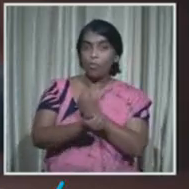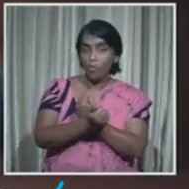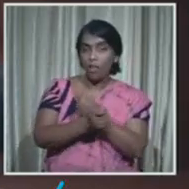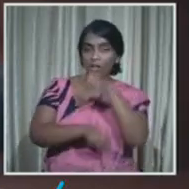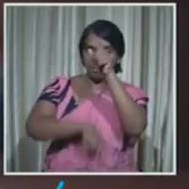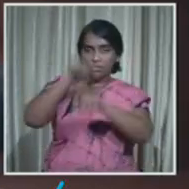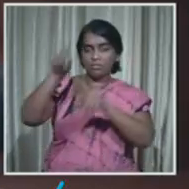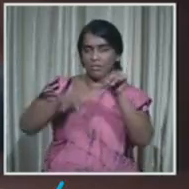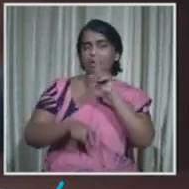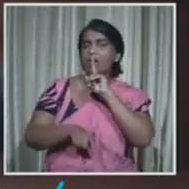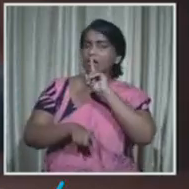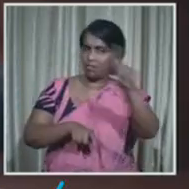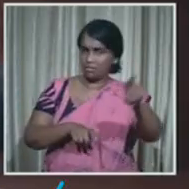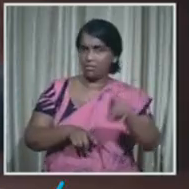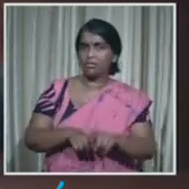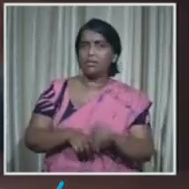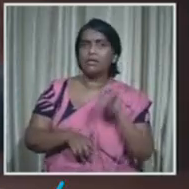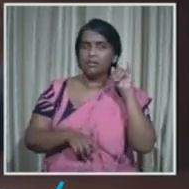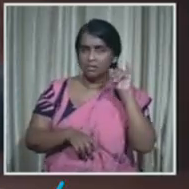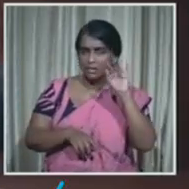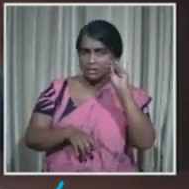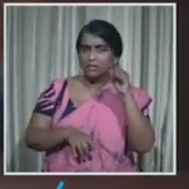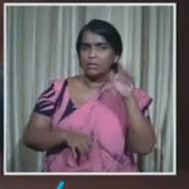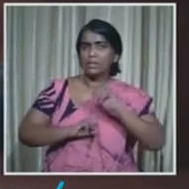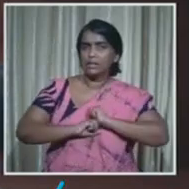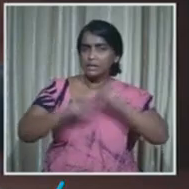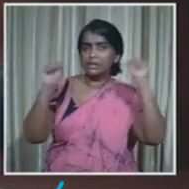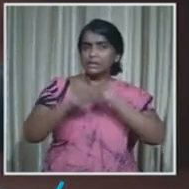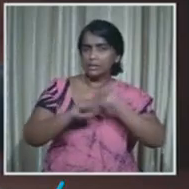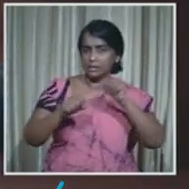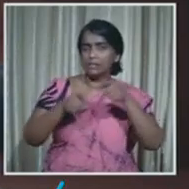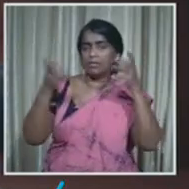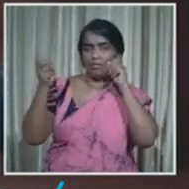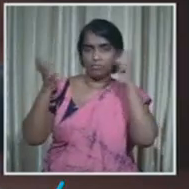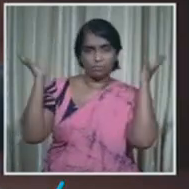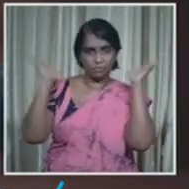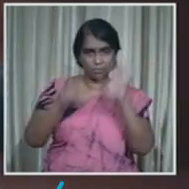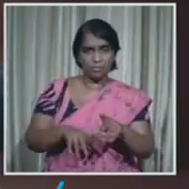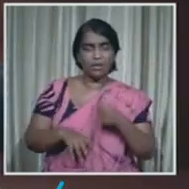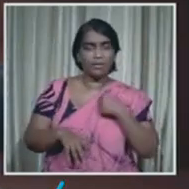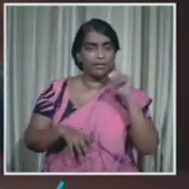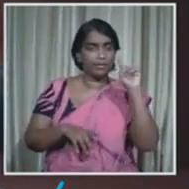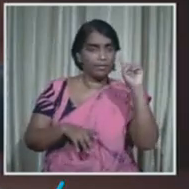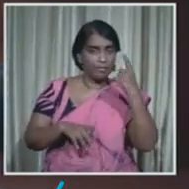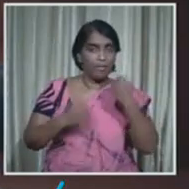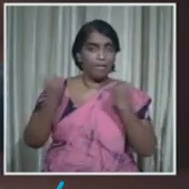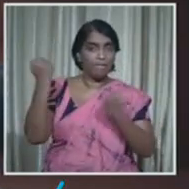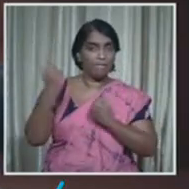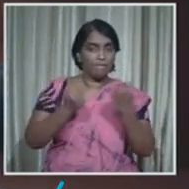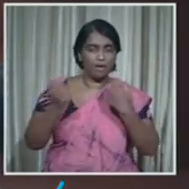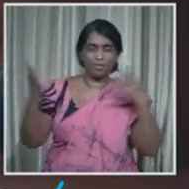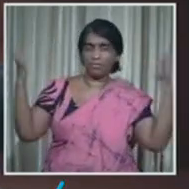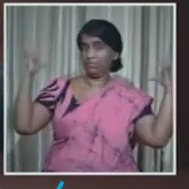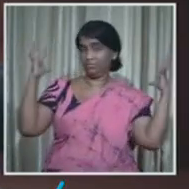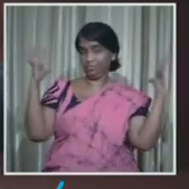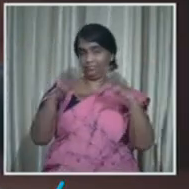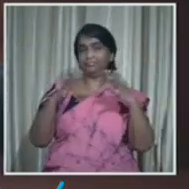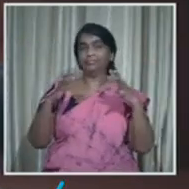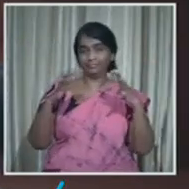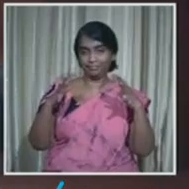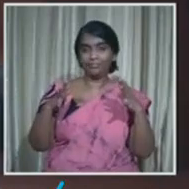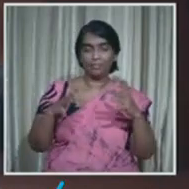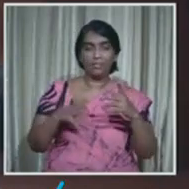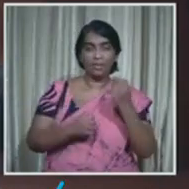පුළුවන්. එතන යම් උද්ඝෝෂකයන් පිරිසක් හිටියා. පළමු කොටම ඔහු මගේ වාහනයට කඩා පැන්නා. ඕගොල්ලෝ